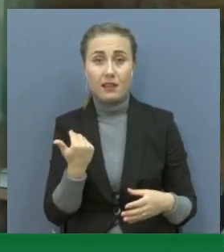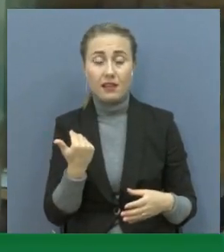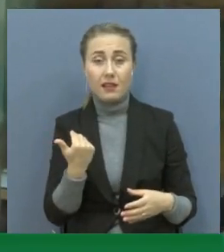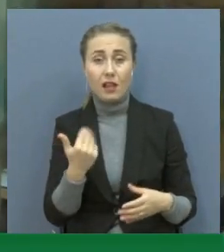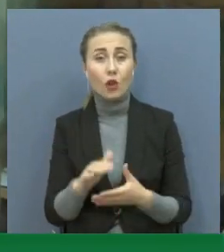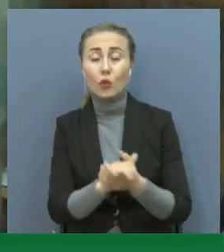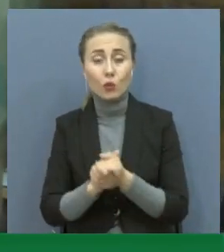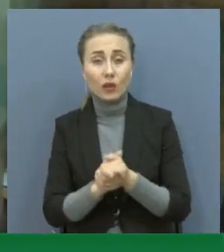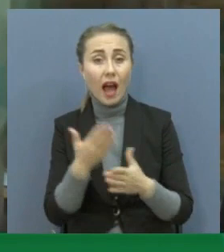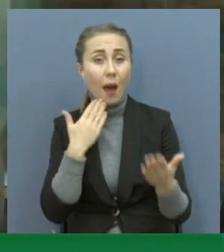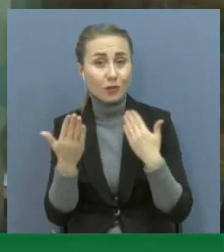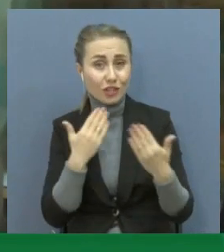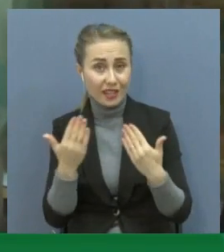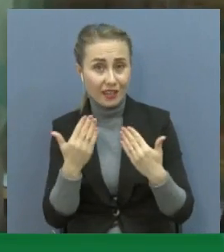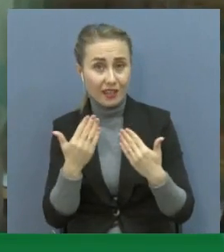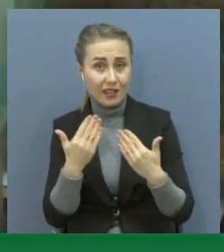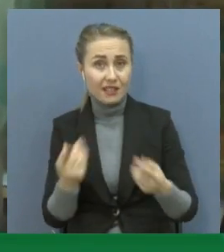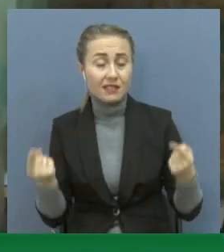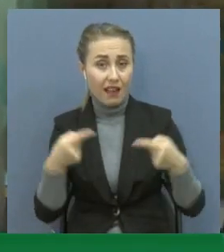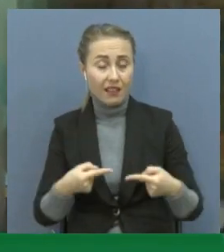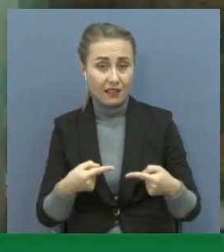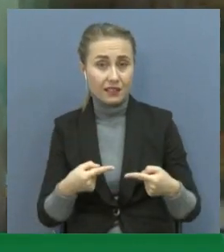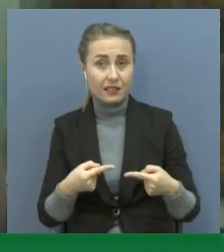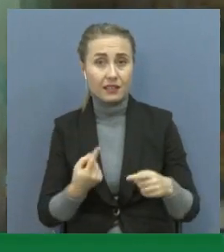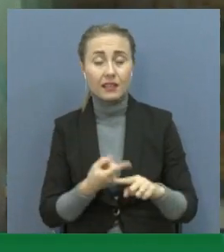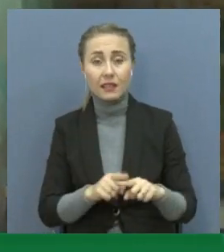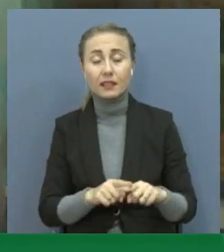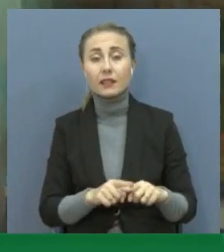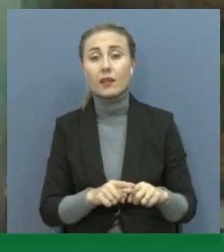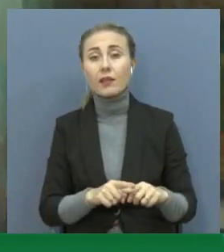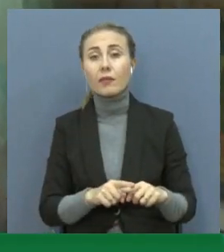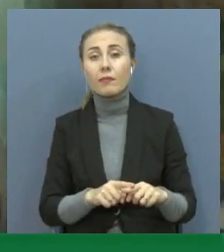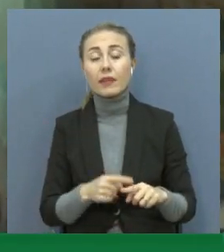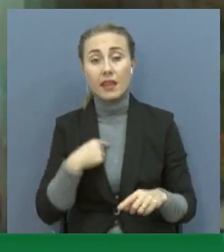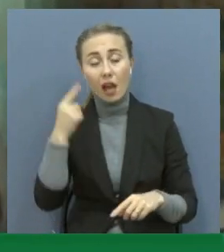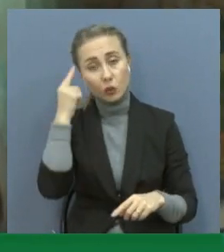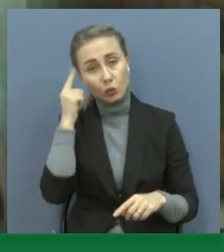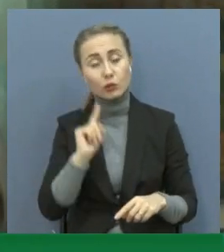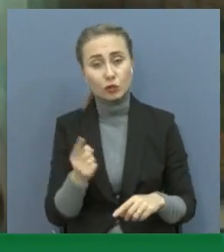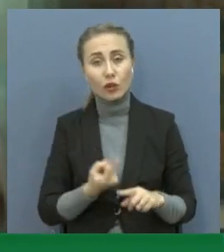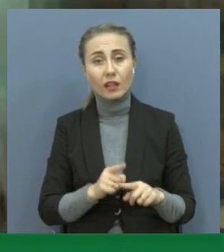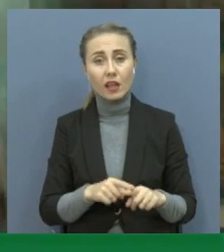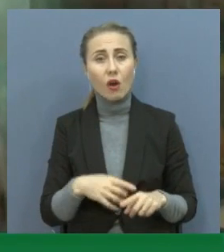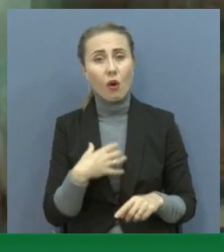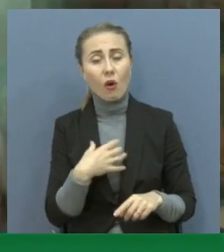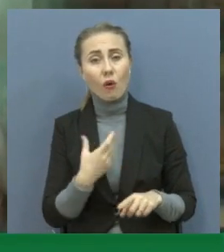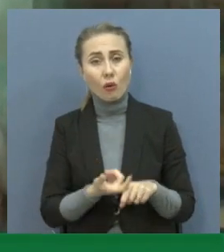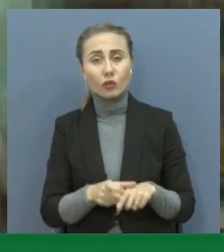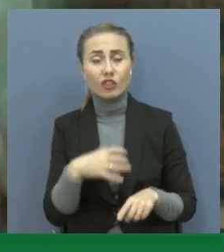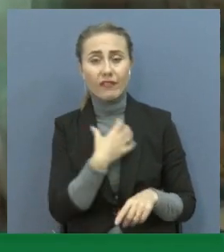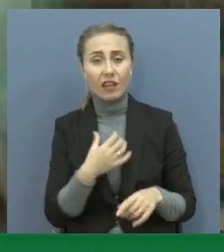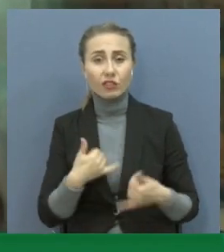дружеского общения. И я думаю, что это очень важно тоже